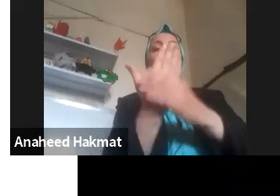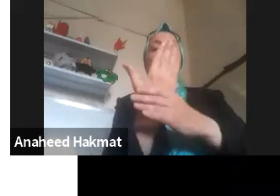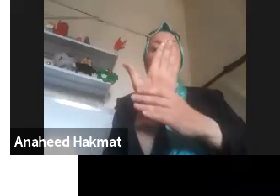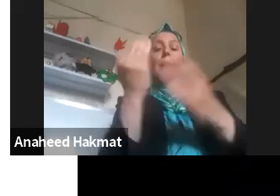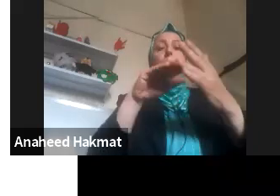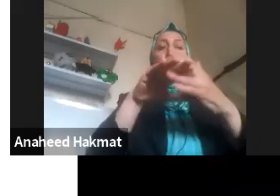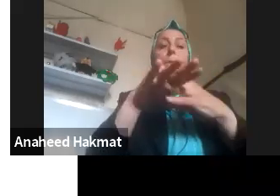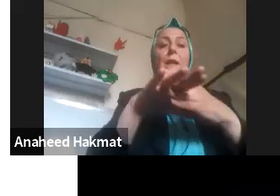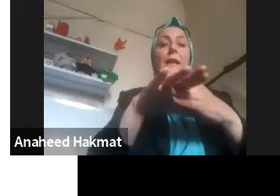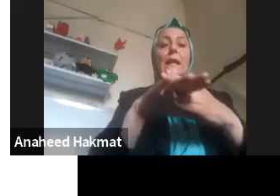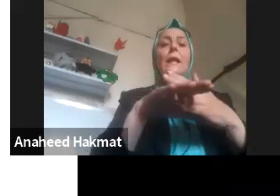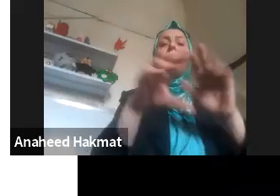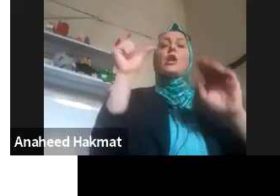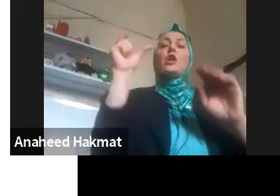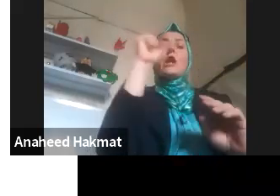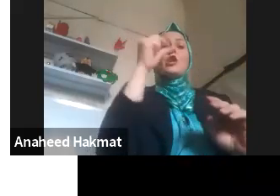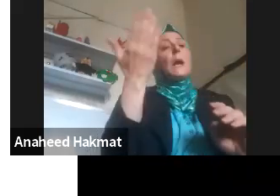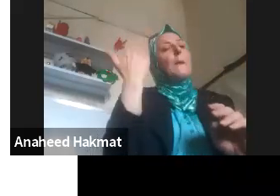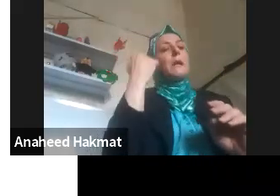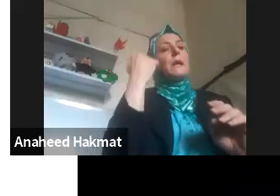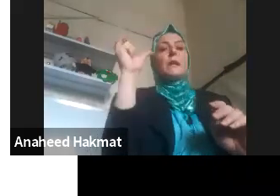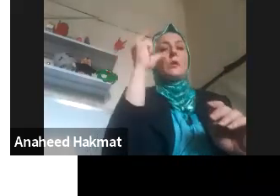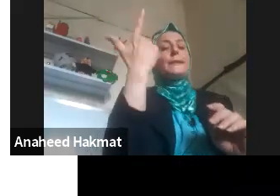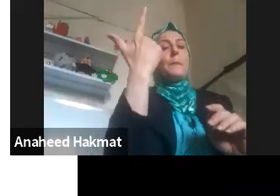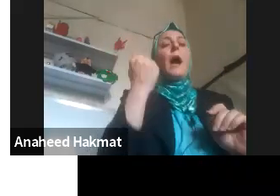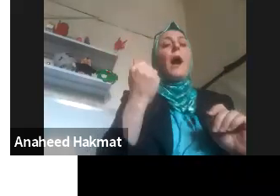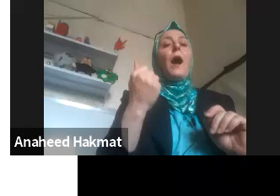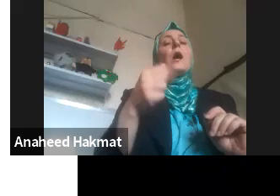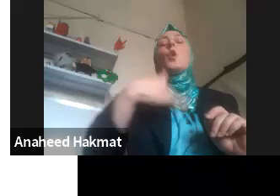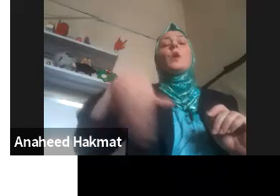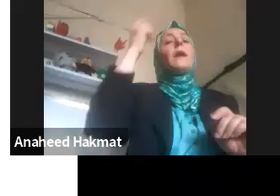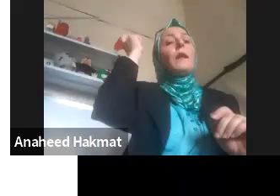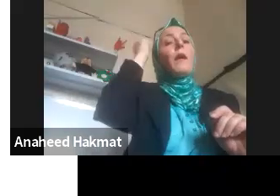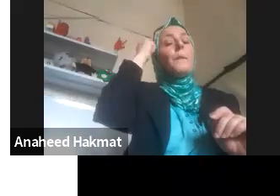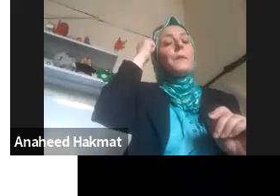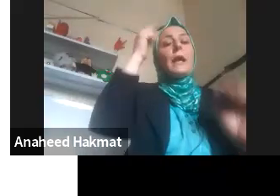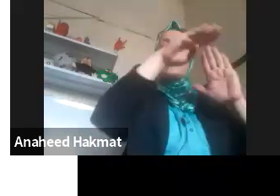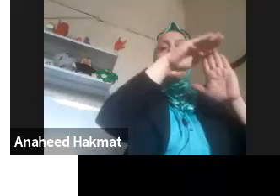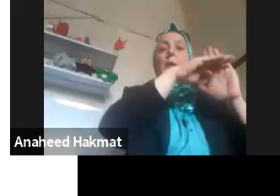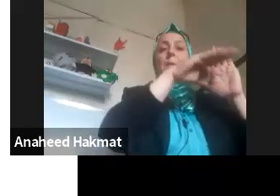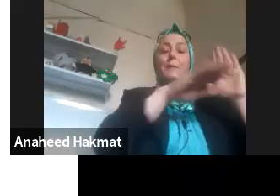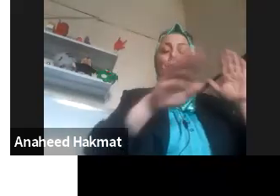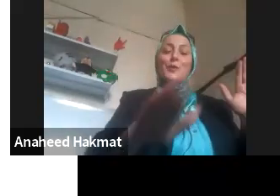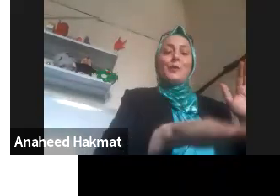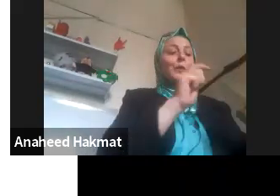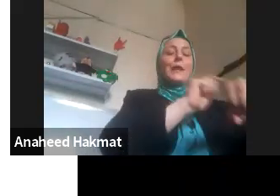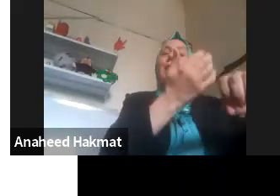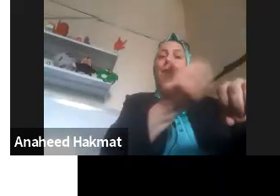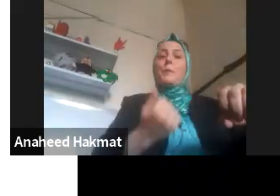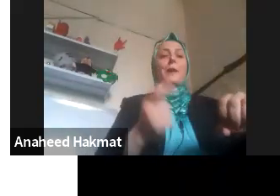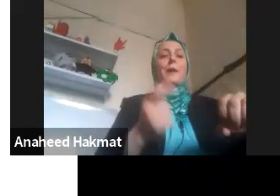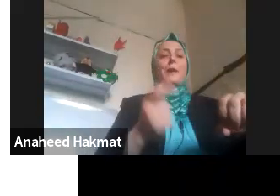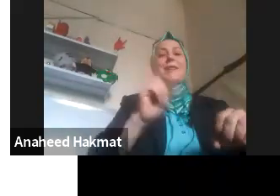أو خلال شهر 7، وهذا إنجاز عظيم لأنه كنا بنعرف أنه برامج الطفولة المبكرة للأسف ما أخذت حصتها